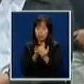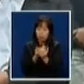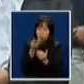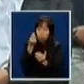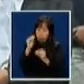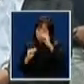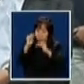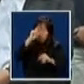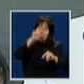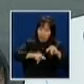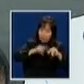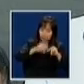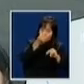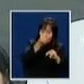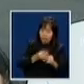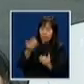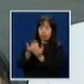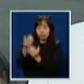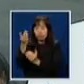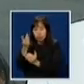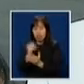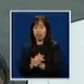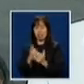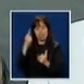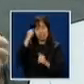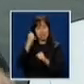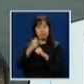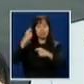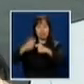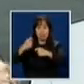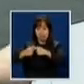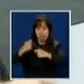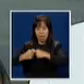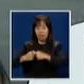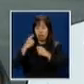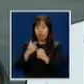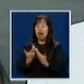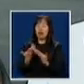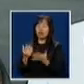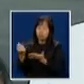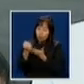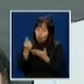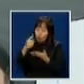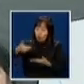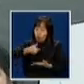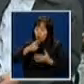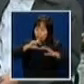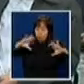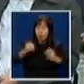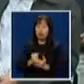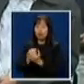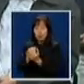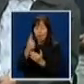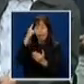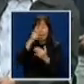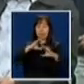ปริมาณอะไรต่างๆทั้งหมด ครับ แต่ว่ามันก็คงทำกันยากเขาก็เลยต้องอาศัยภาครัฐเนี่ยเข้าไปด้วยก็ออกเป็นระเบียบสำนักนายกมาแ